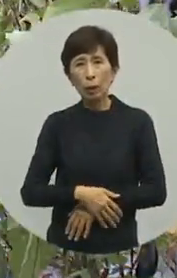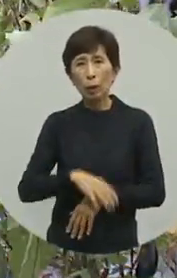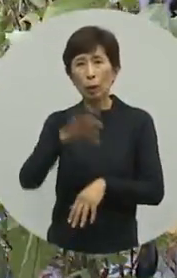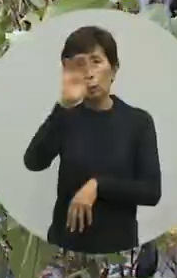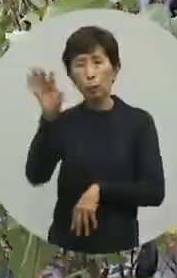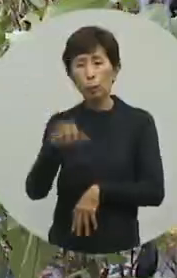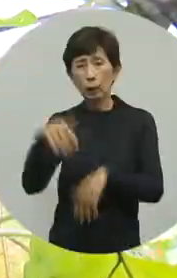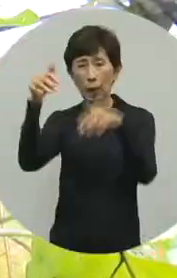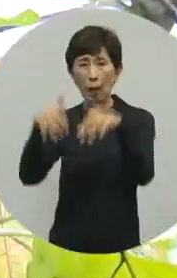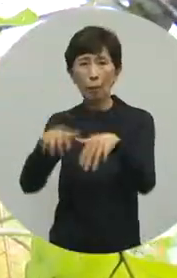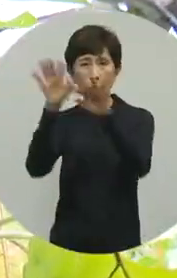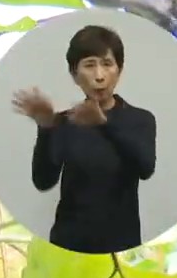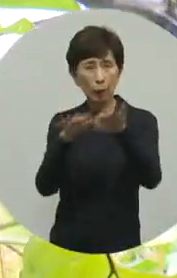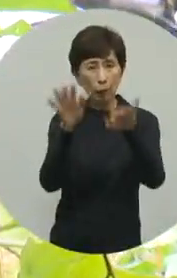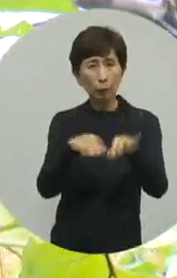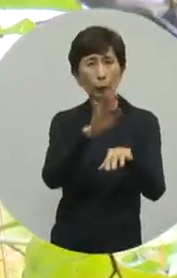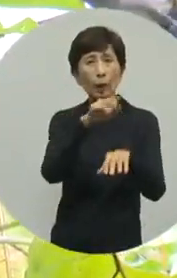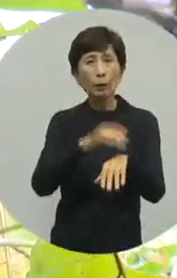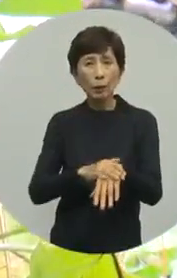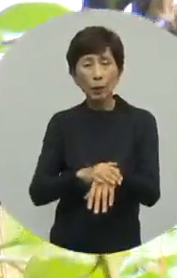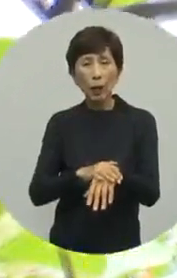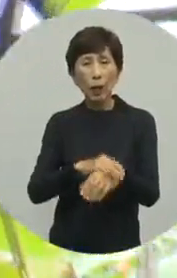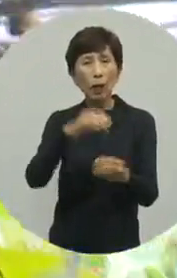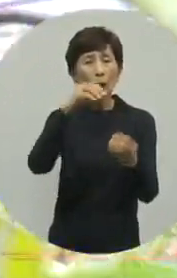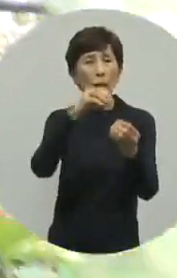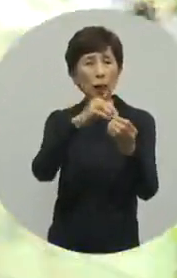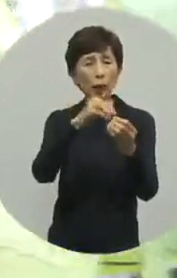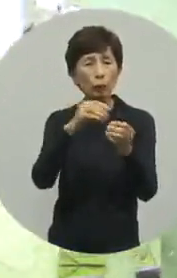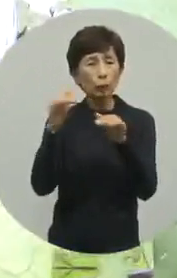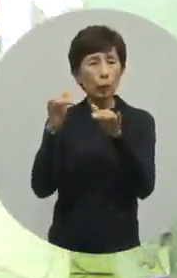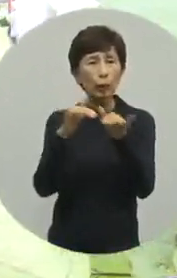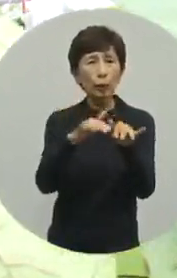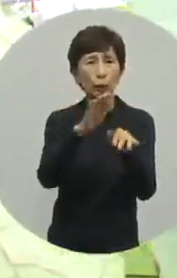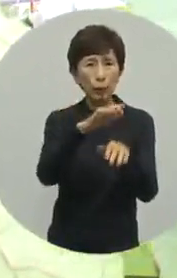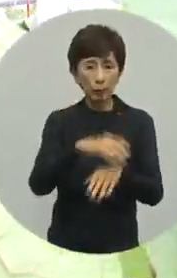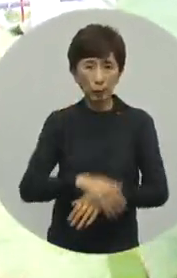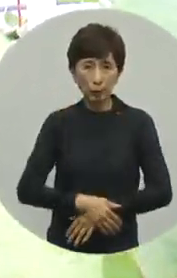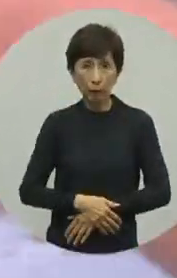風などでナスの成長にかなり影響があったそうです。